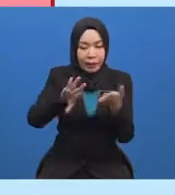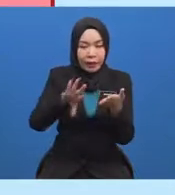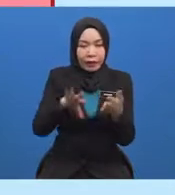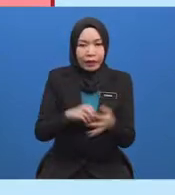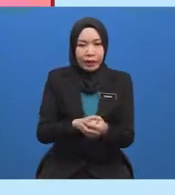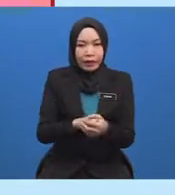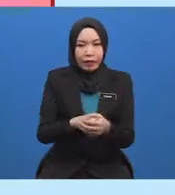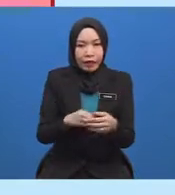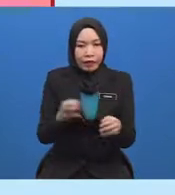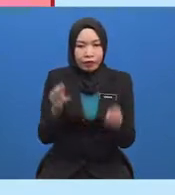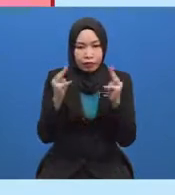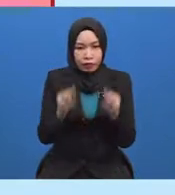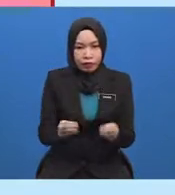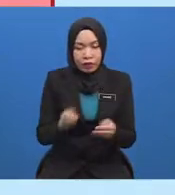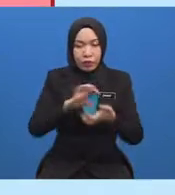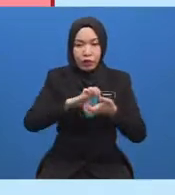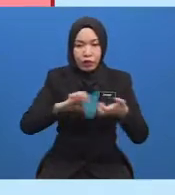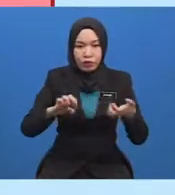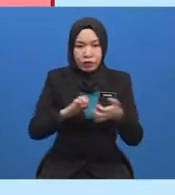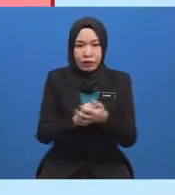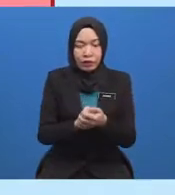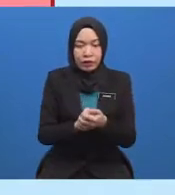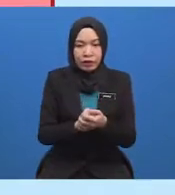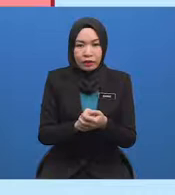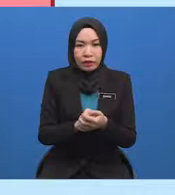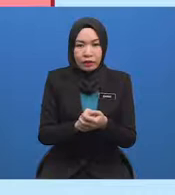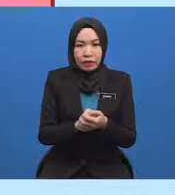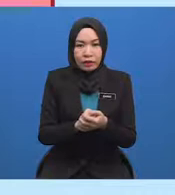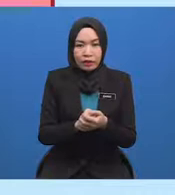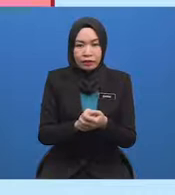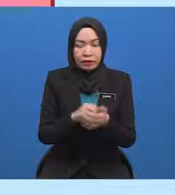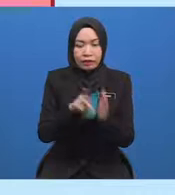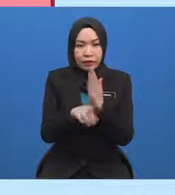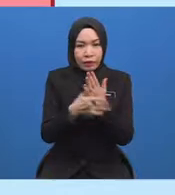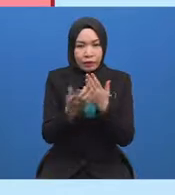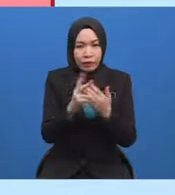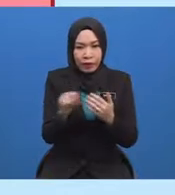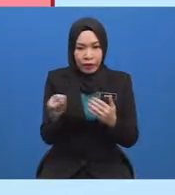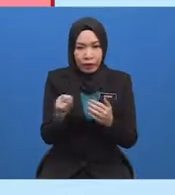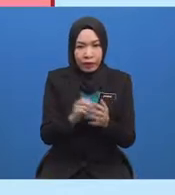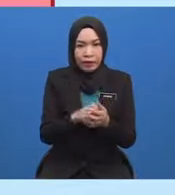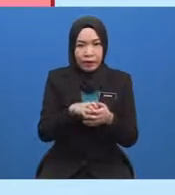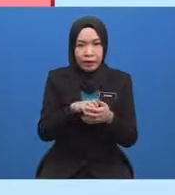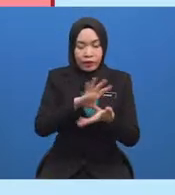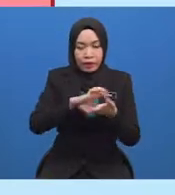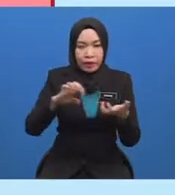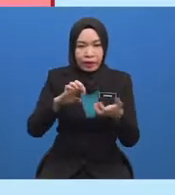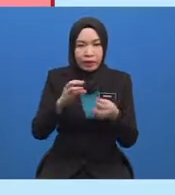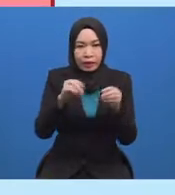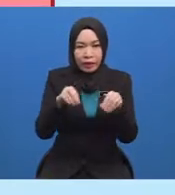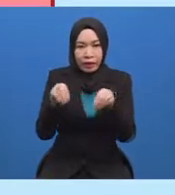benda atau infrastruktur kemusnahan tanaman kesesakan lalulintas